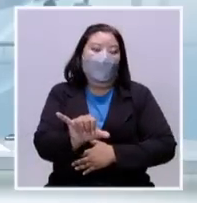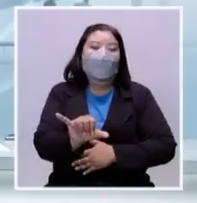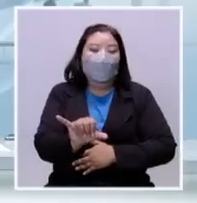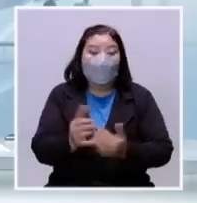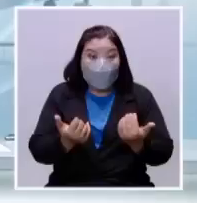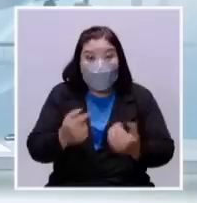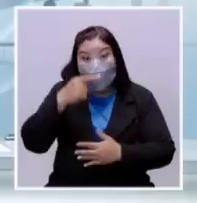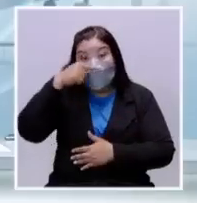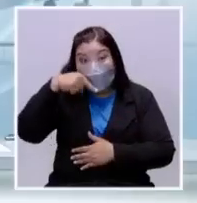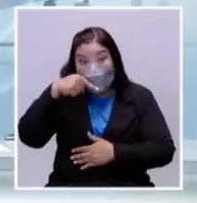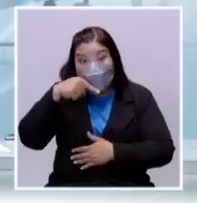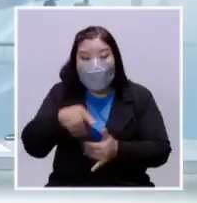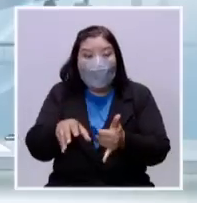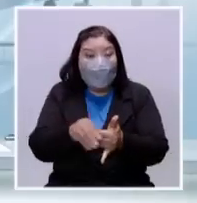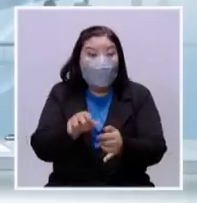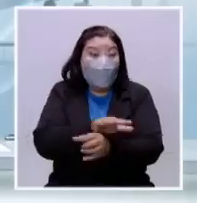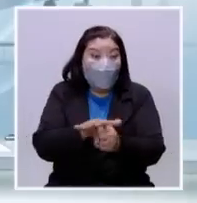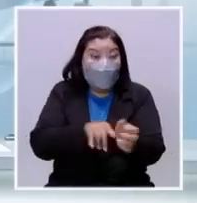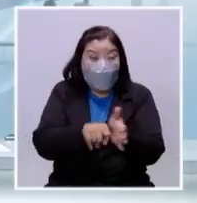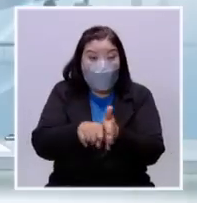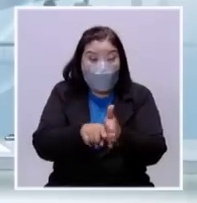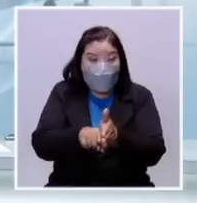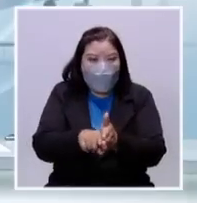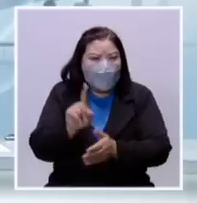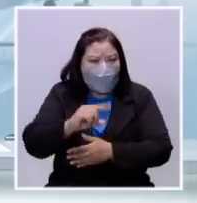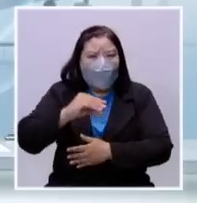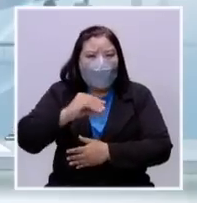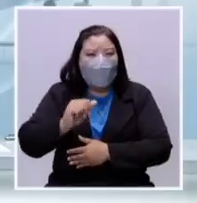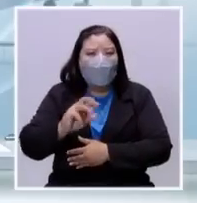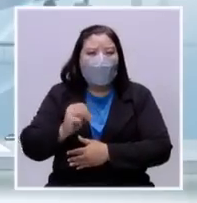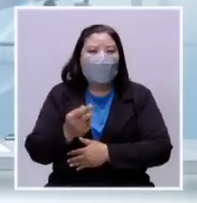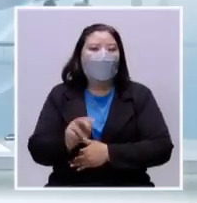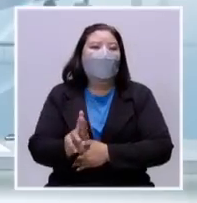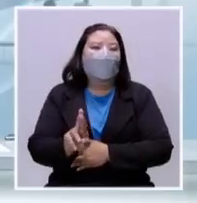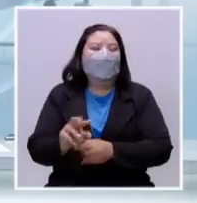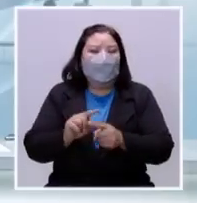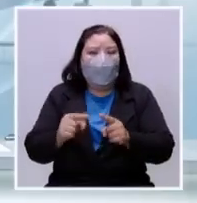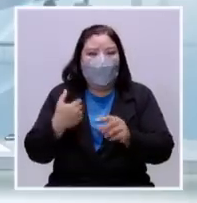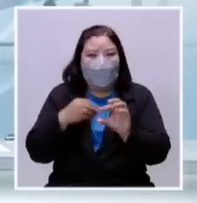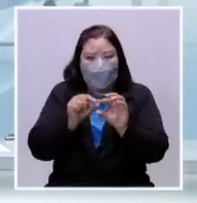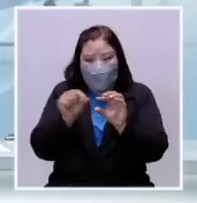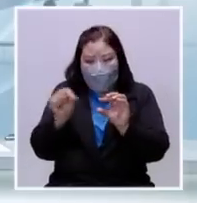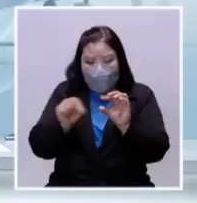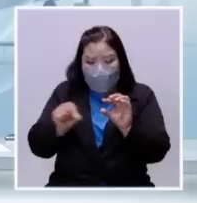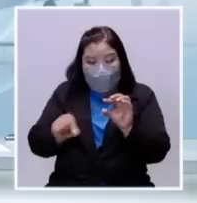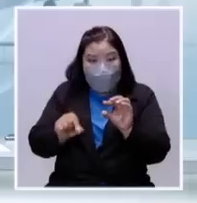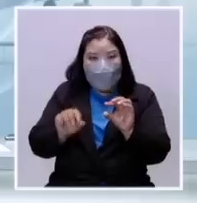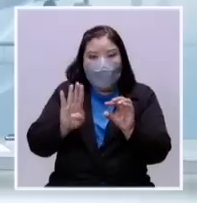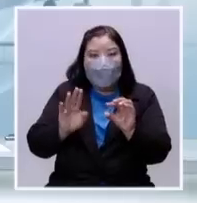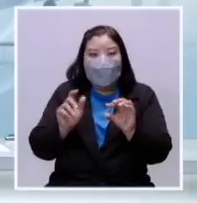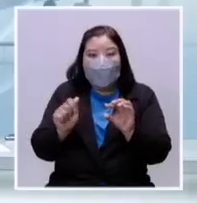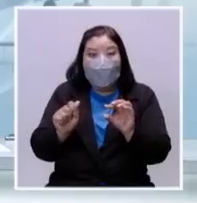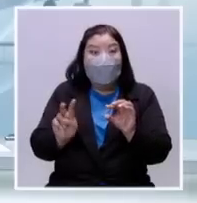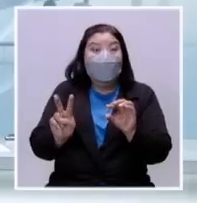อนนี้เนี่ยการระบาดโควิด-19 ส่วนใหญ่นั้นเป็นเชื้อสายพันธุ์โอมิครอนแล้วก็พบว่ามันมีสายพันธุ์ย่อย BA.2 ที่มันแพร่ระบาดได้เร็วด้วย